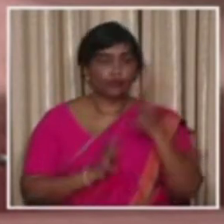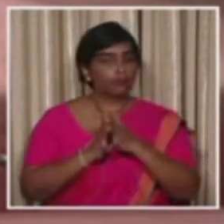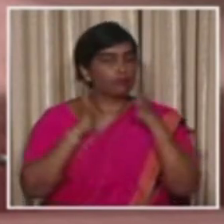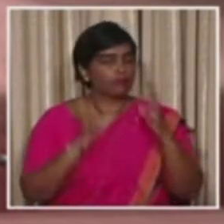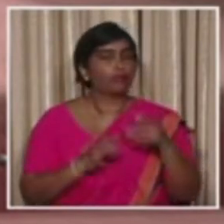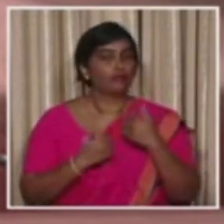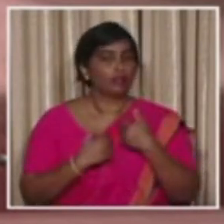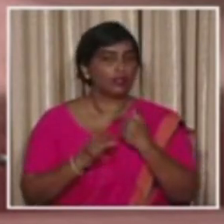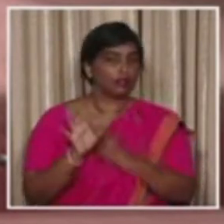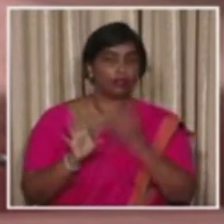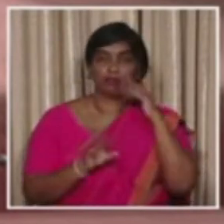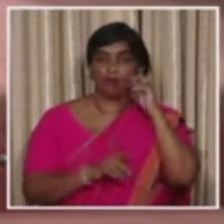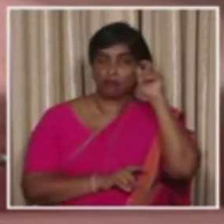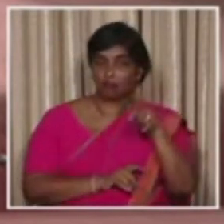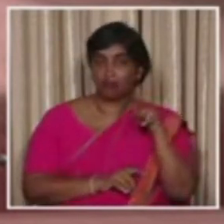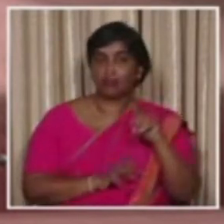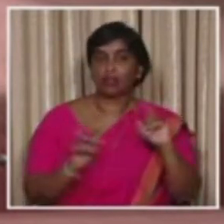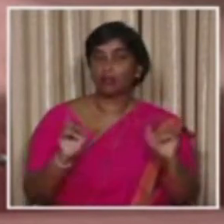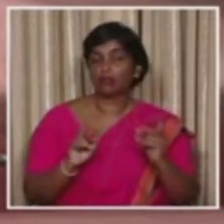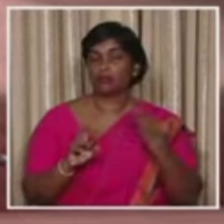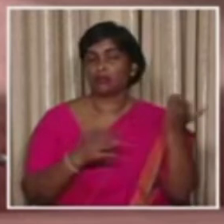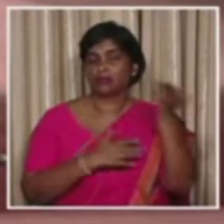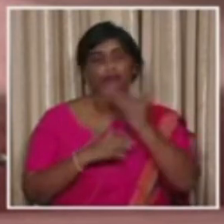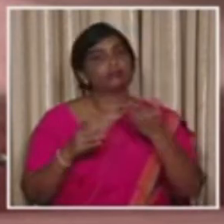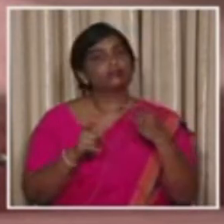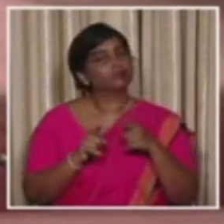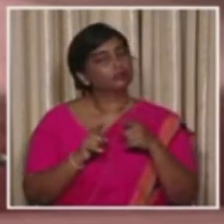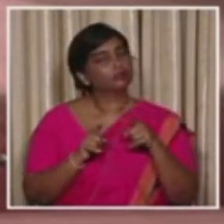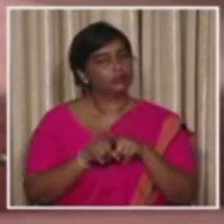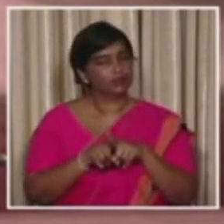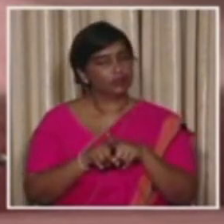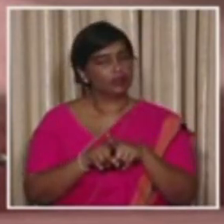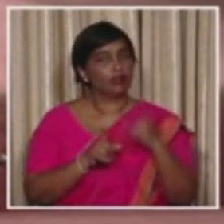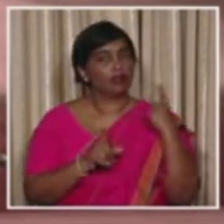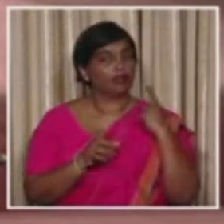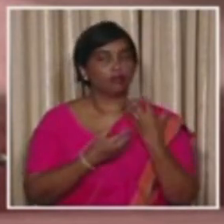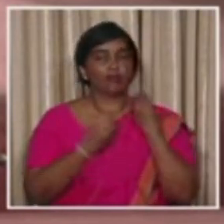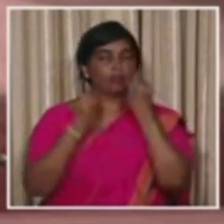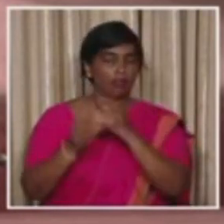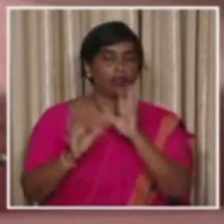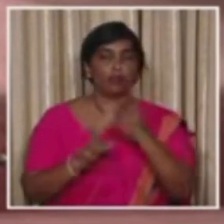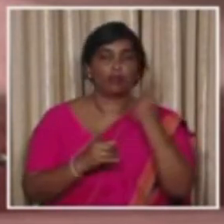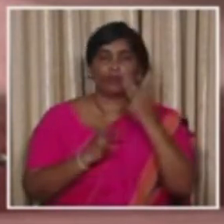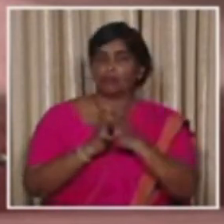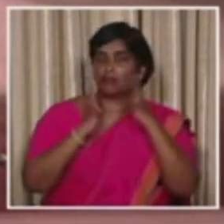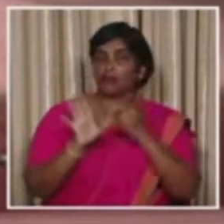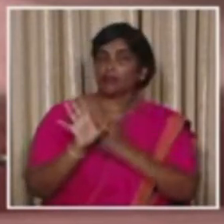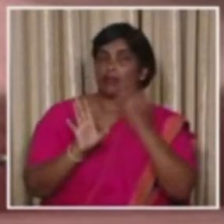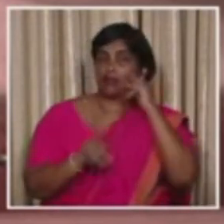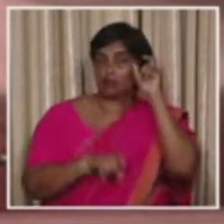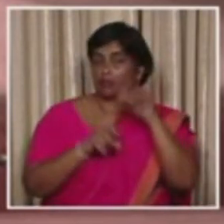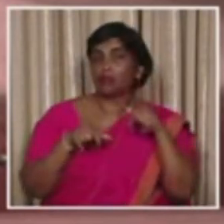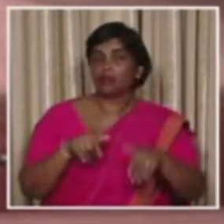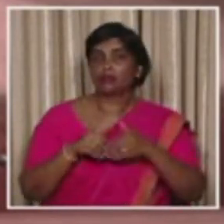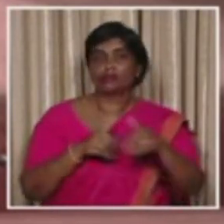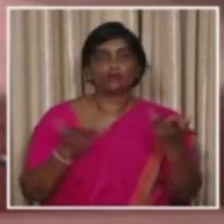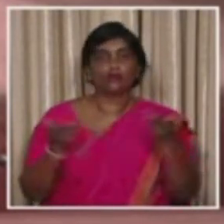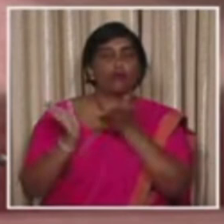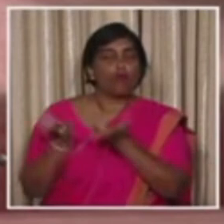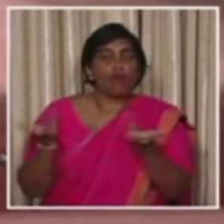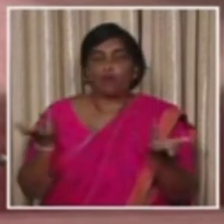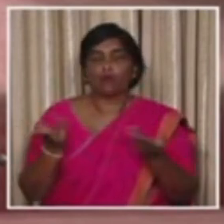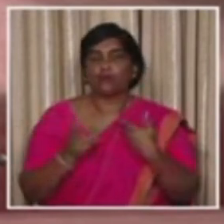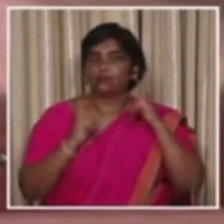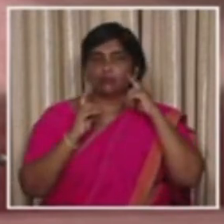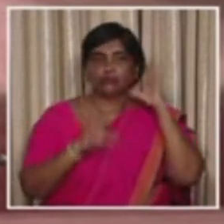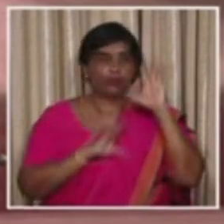உறவுகள் காணாமல் காக்கப்பட்டிருக்கின்றார்கள் ஆயிரக்கணக்கிலே. இன்று அவர்களுக்கு OMB எனப்படுகின்ற அந்த